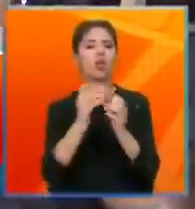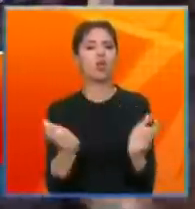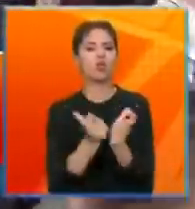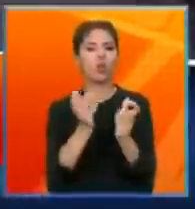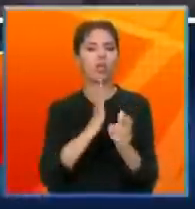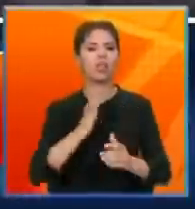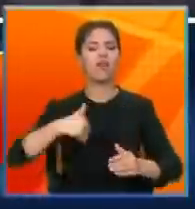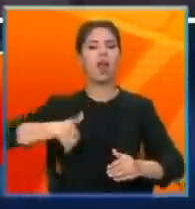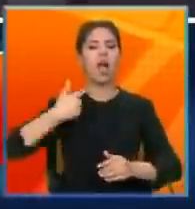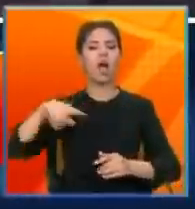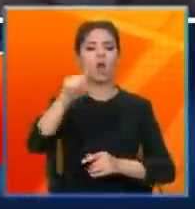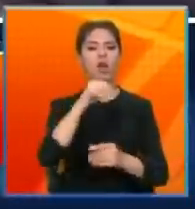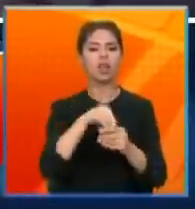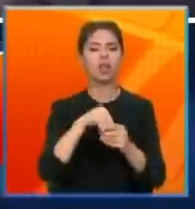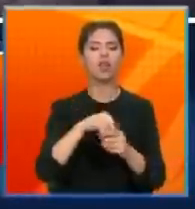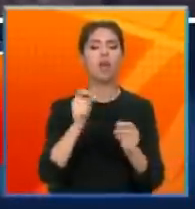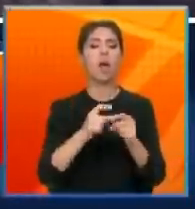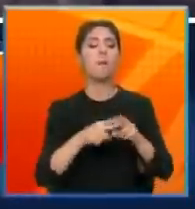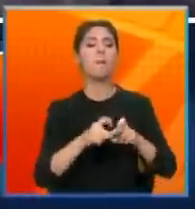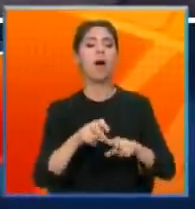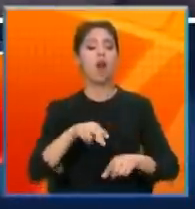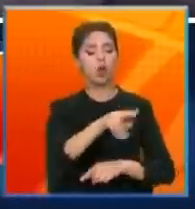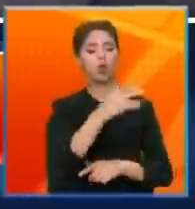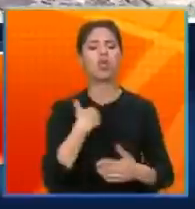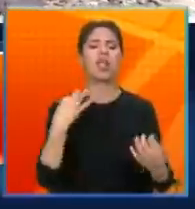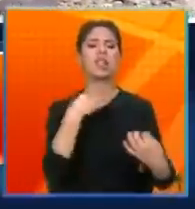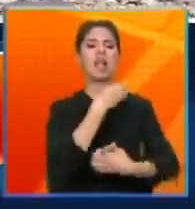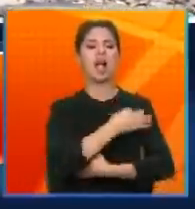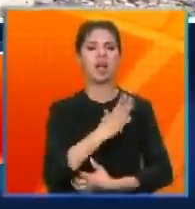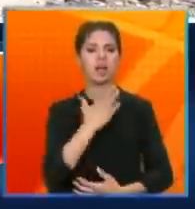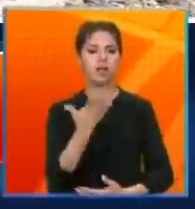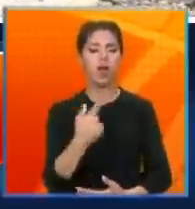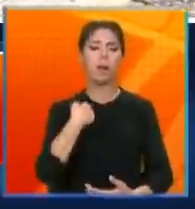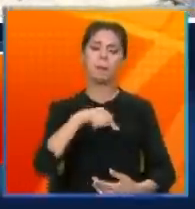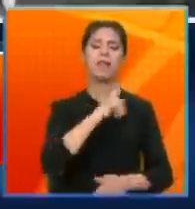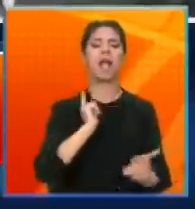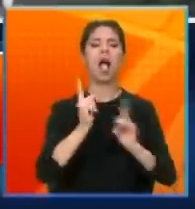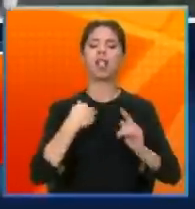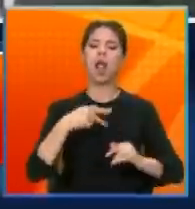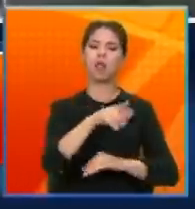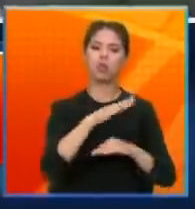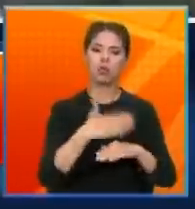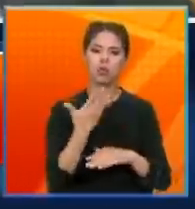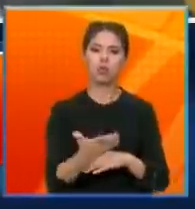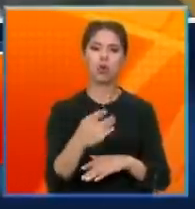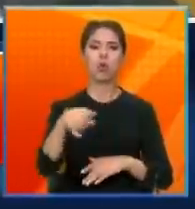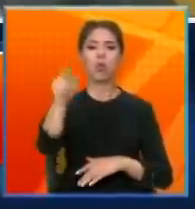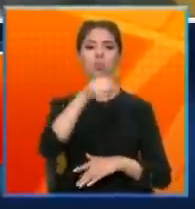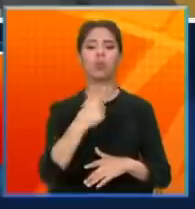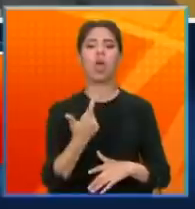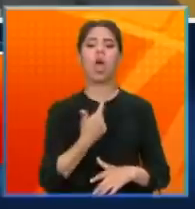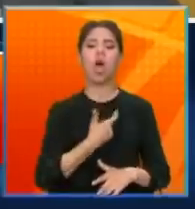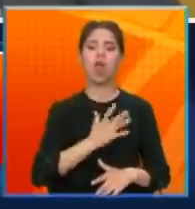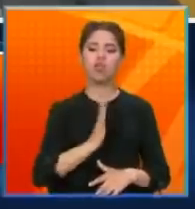avukatları unutmadı. Baroların yürüyüşünü saygıyla karşılıyoruz. Biz de adalet yürüyüşü yaptık. Aralarında öğrencilerim